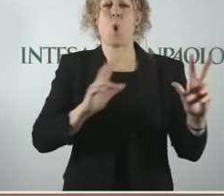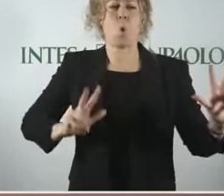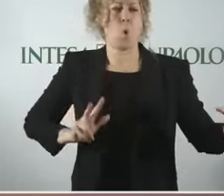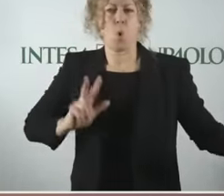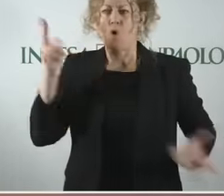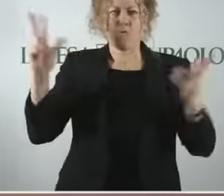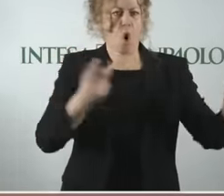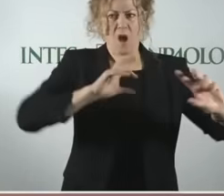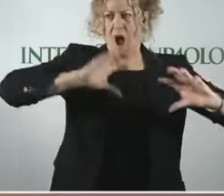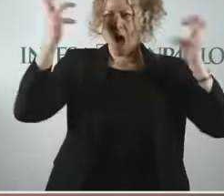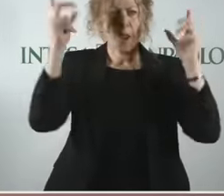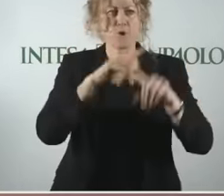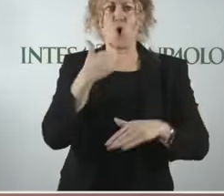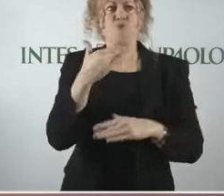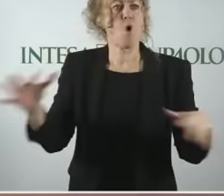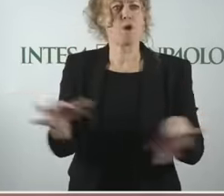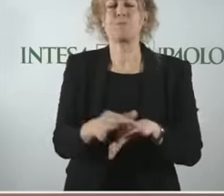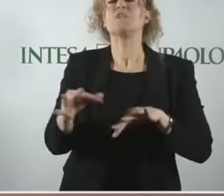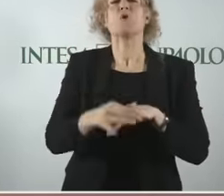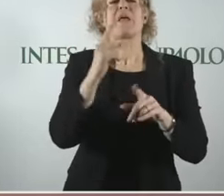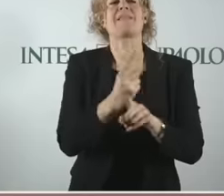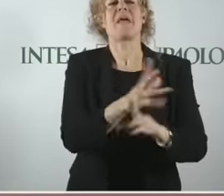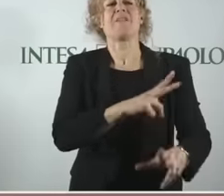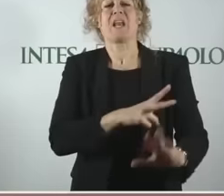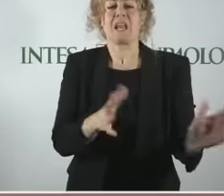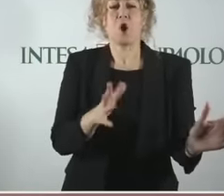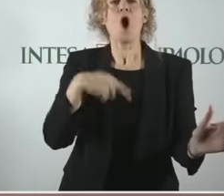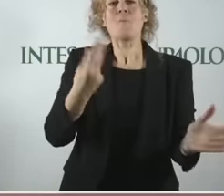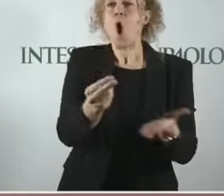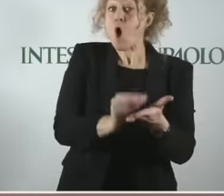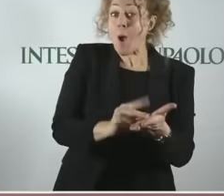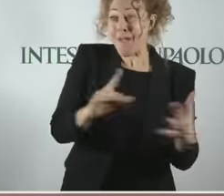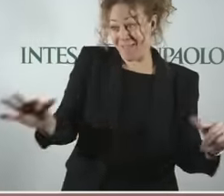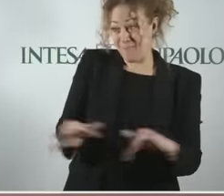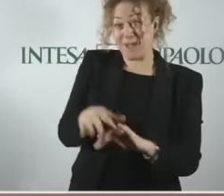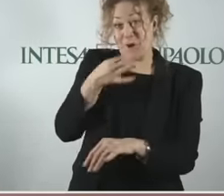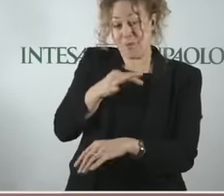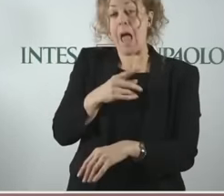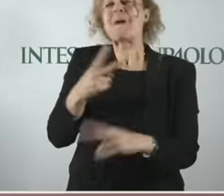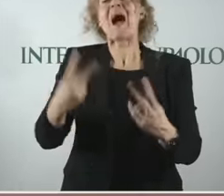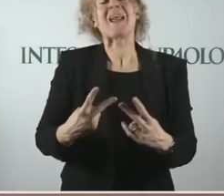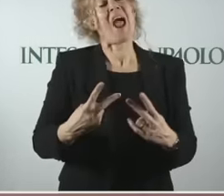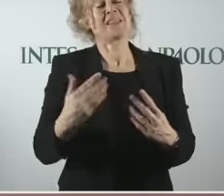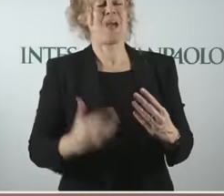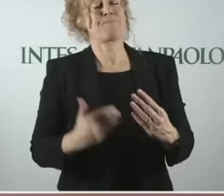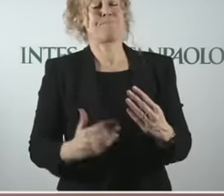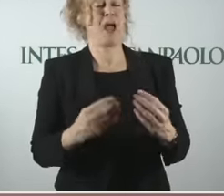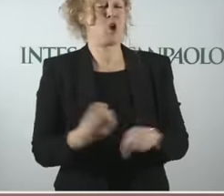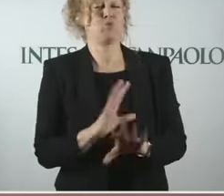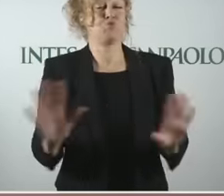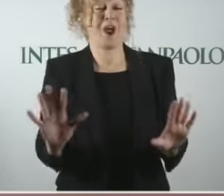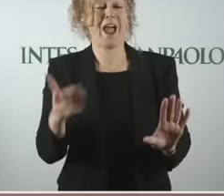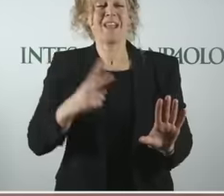fiamme poi magari nella commedia se la sposa davvero nella realtà era meno probabile